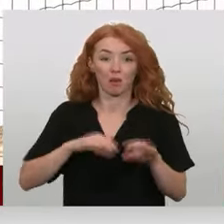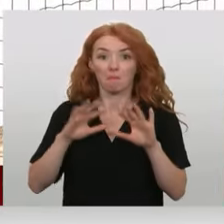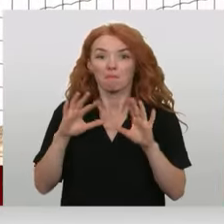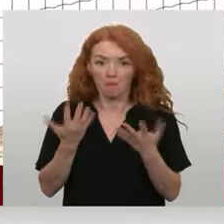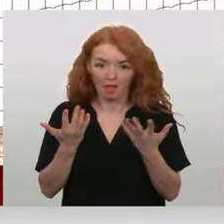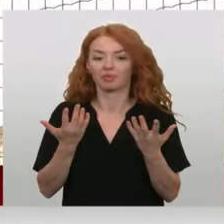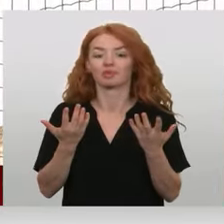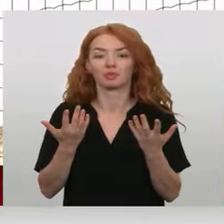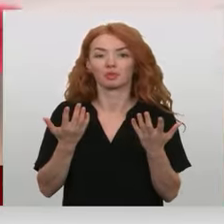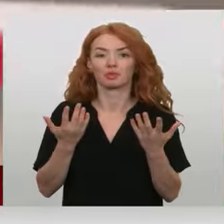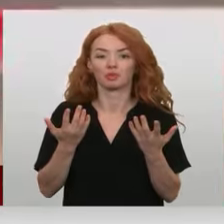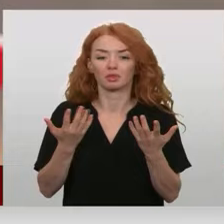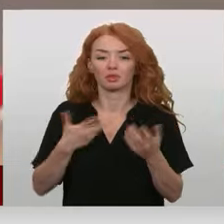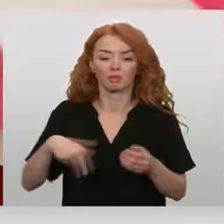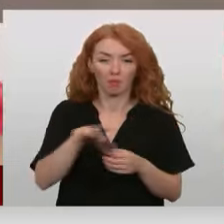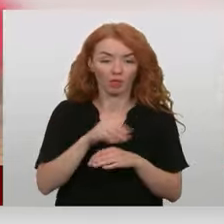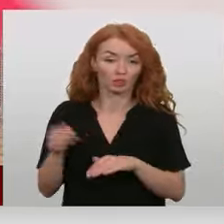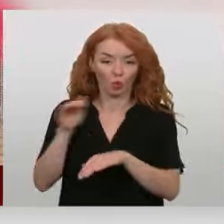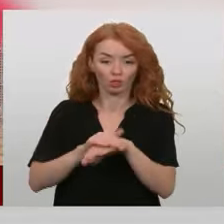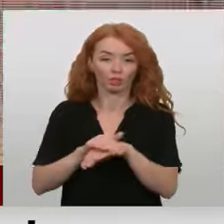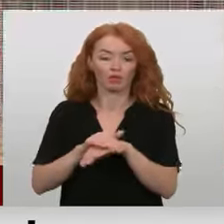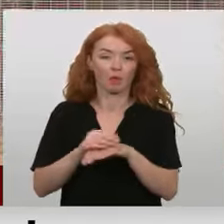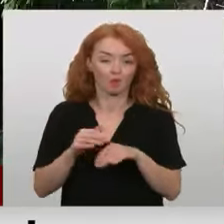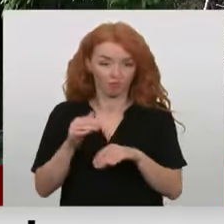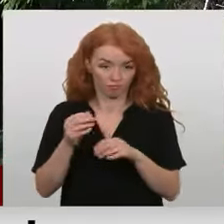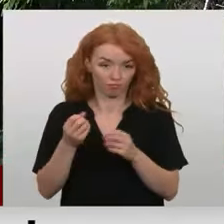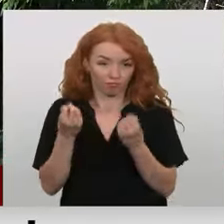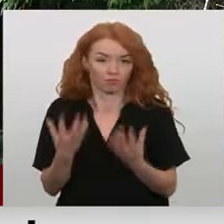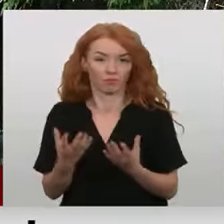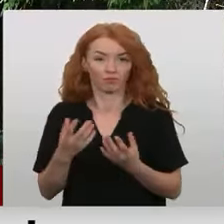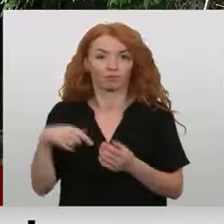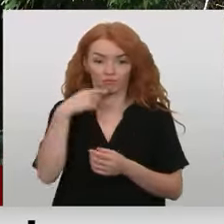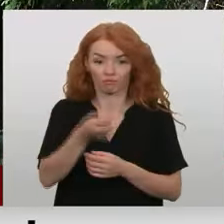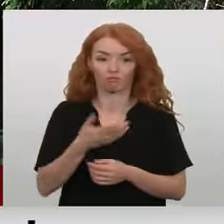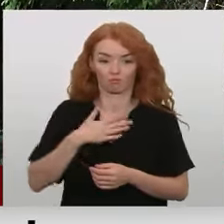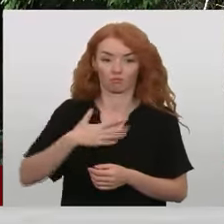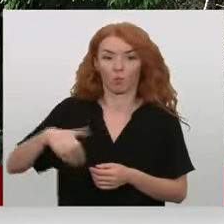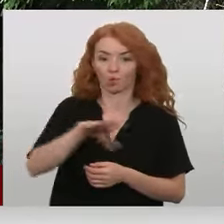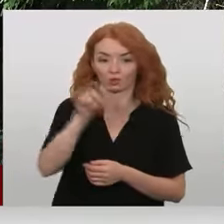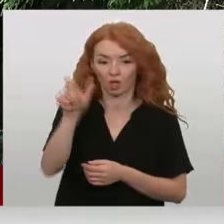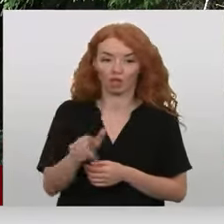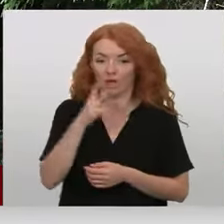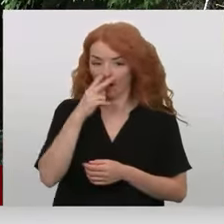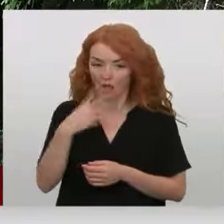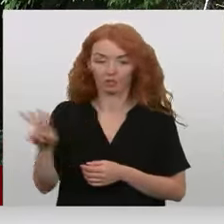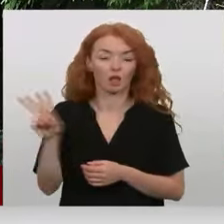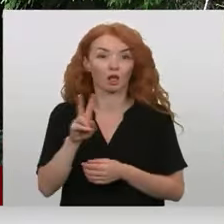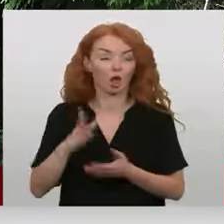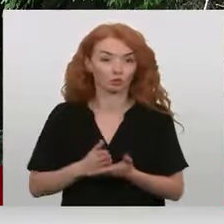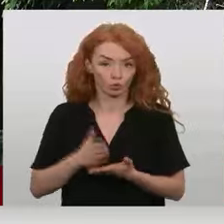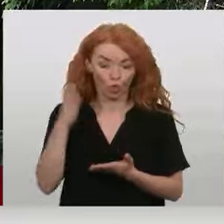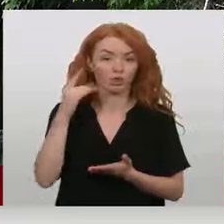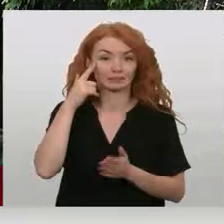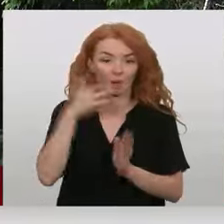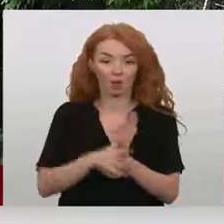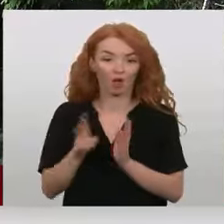gadījumā mēs konstatējam faktu. Skaidrs ir tas, ka mūs arī to redzēja, saprat, kas notiek. Un